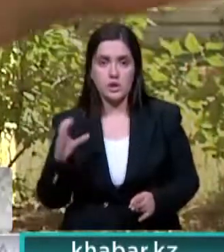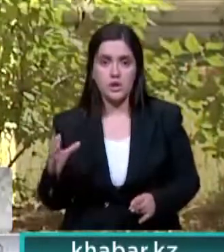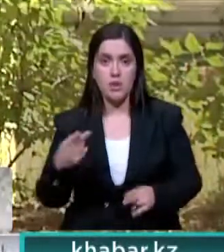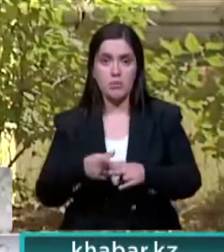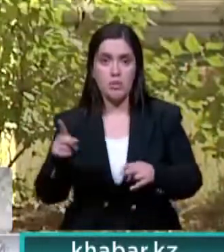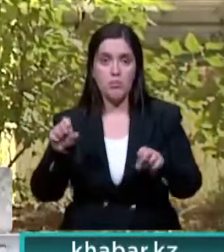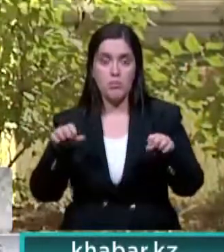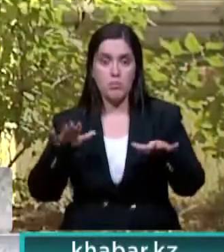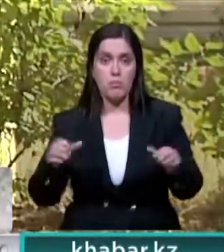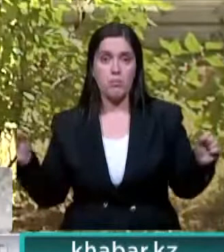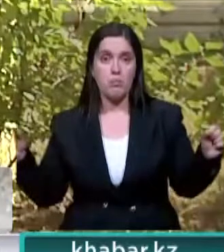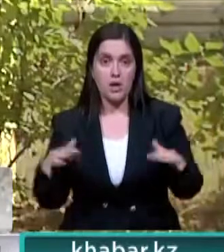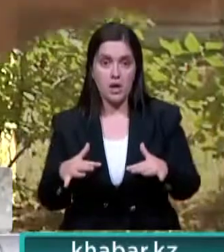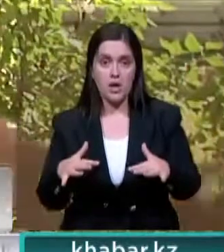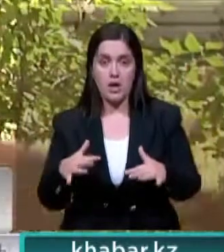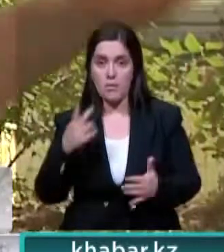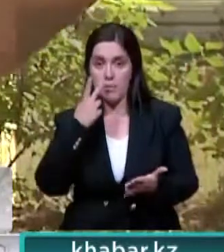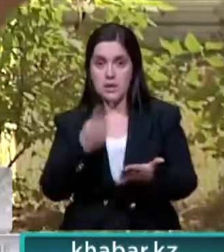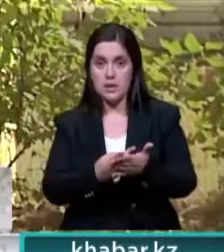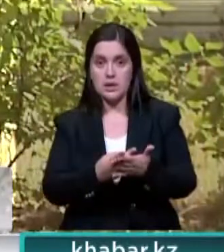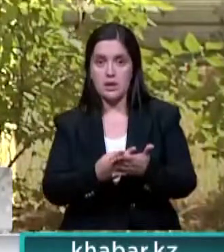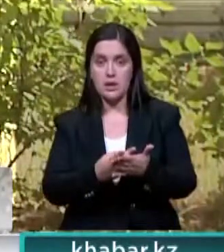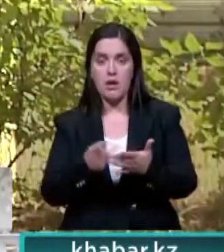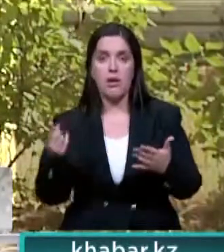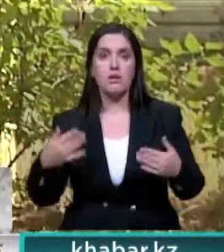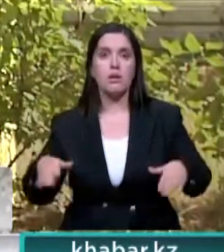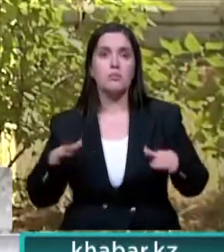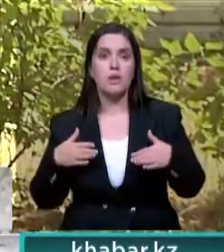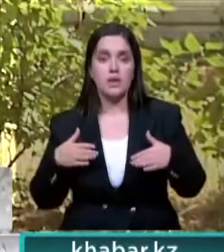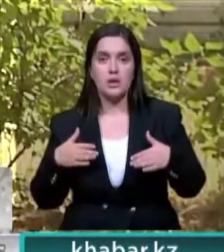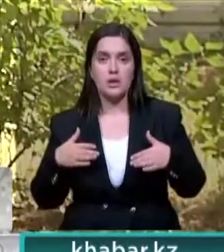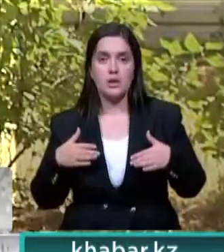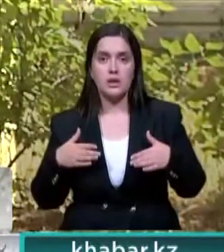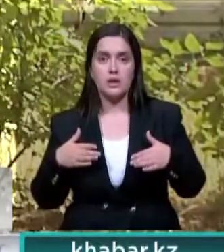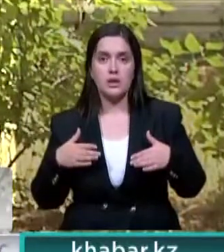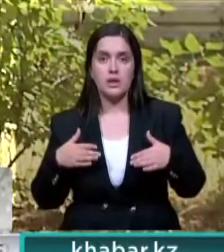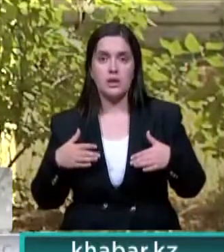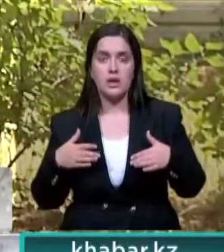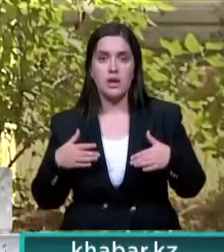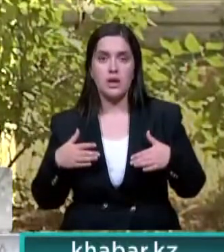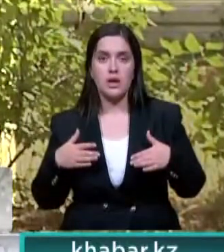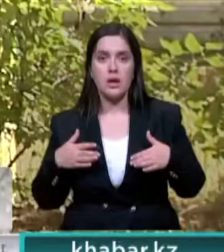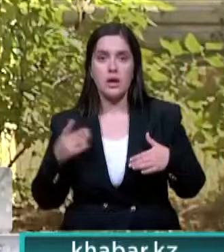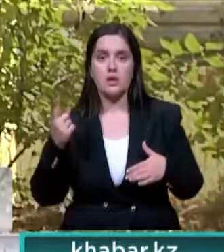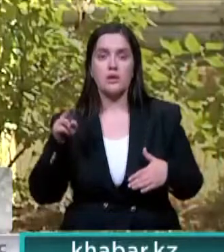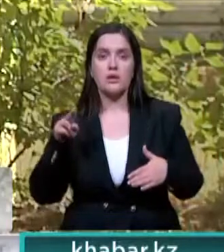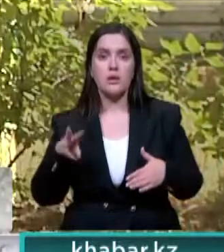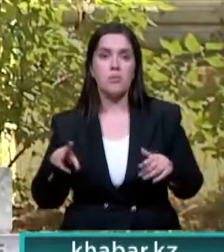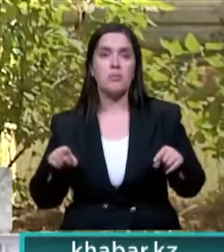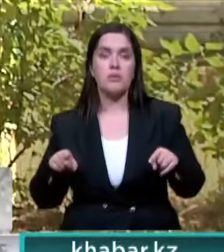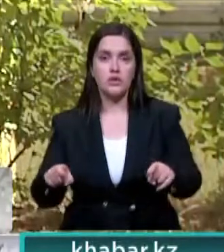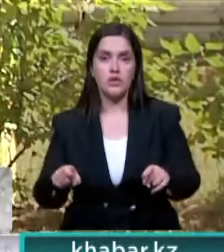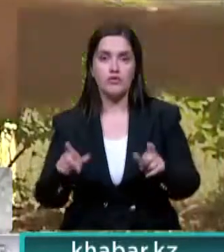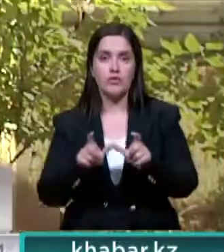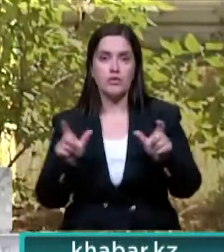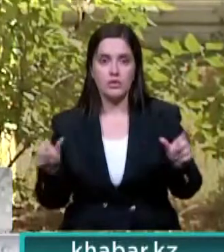сбора жителей вокруг. Вы посмотрите, они нам предлагают бежать в течение километра, ну, на расстоянии 1 километра в